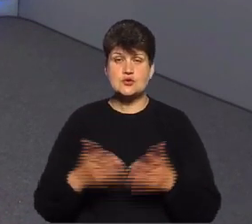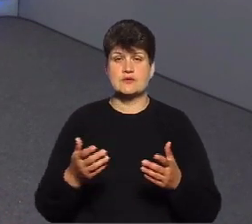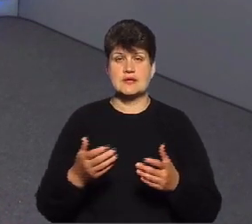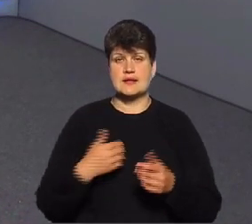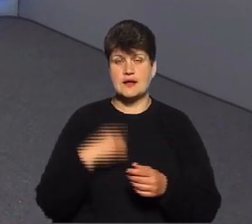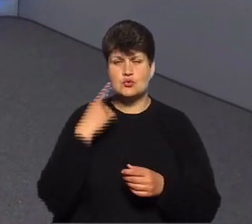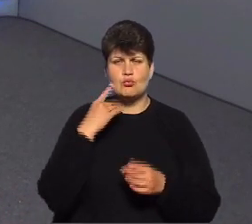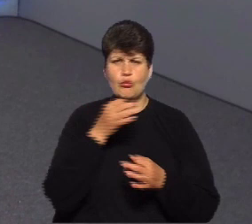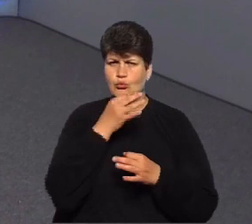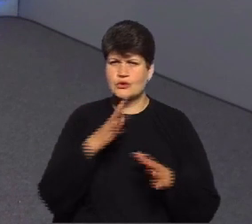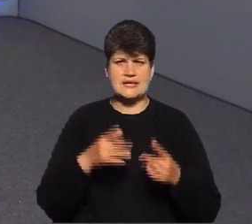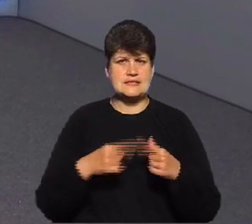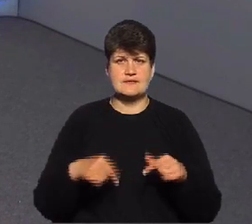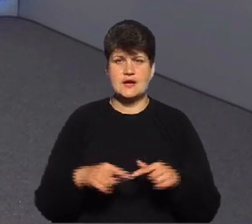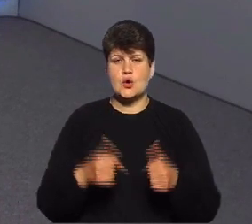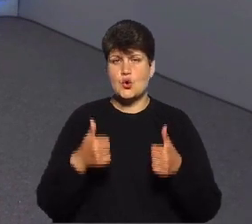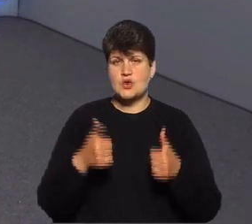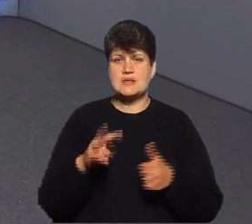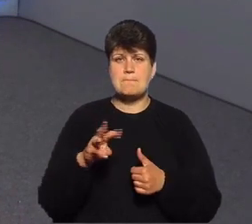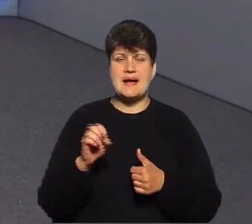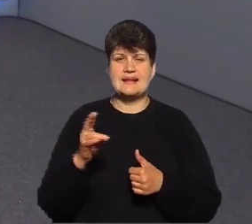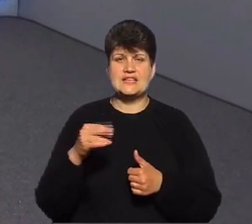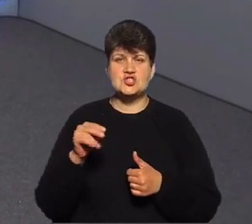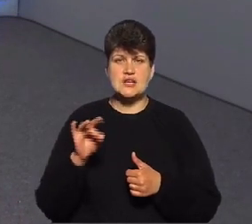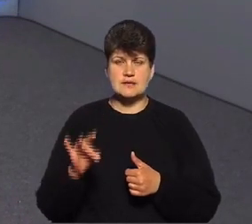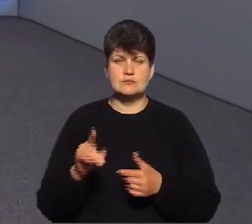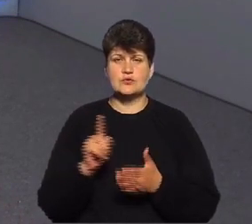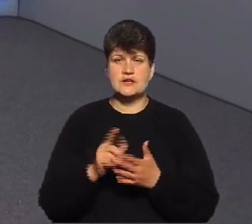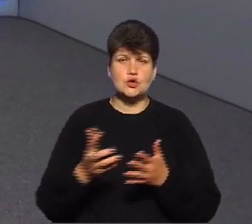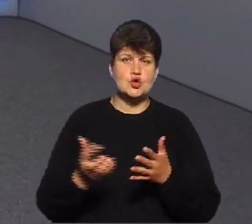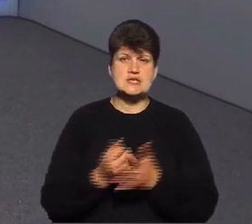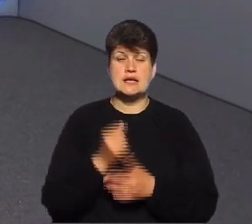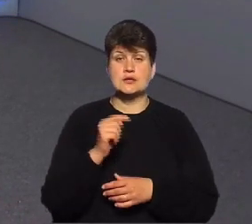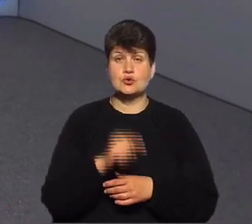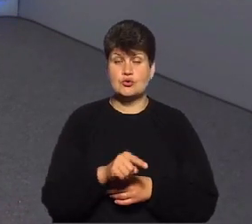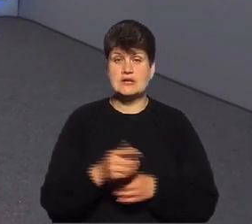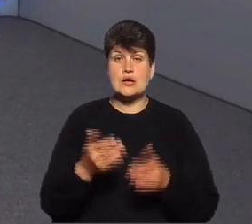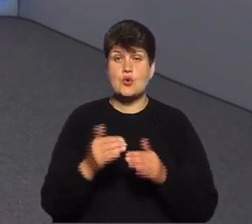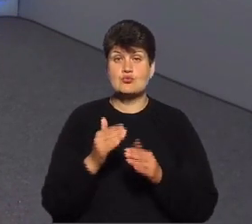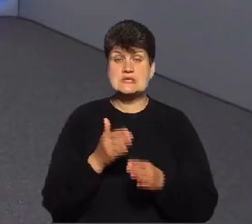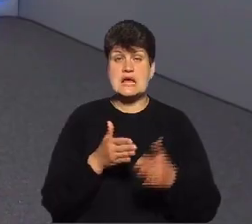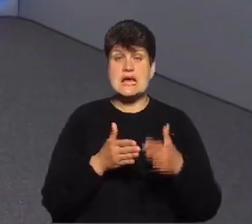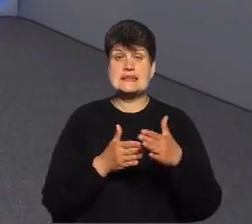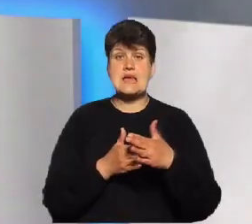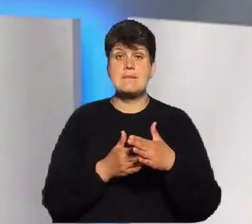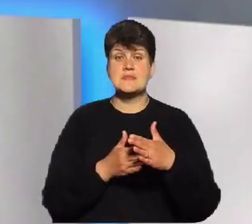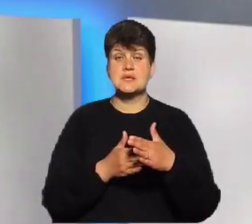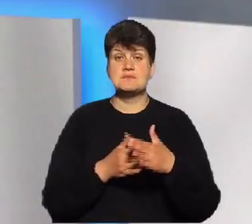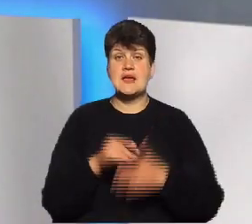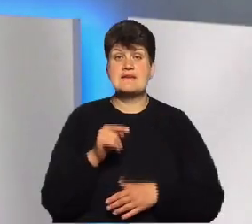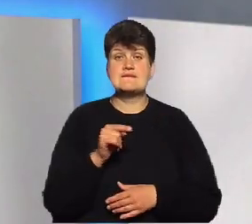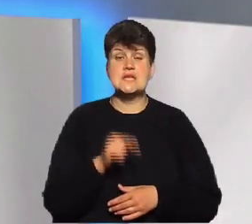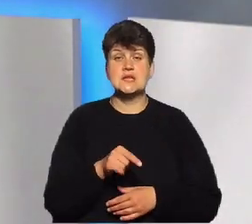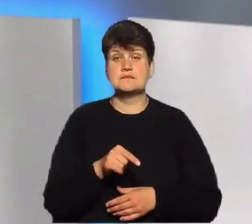сфері хороший менеджер повинен досягати того, що на якомусь етапі він